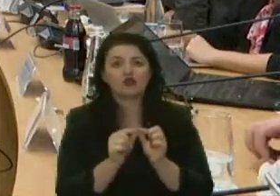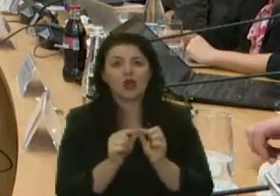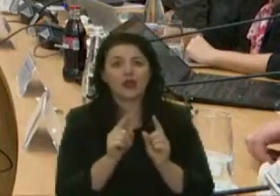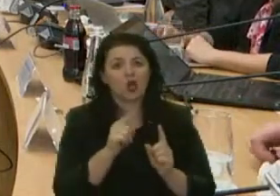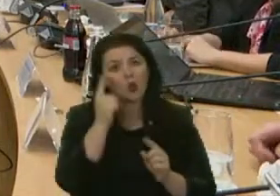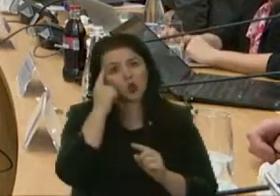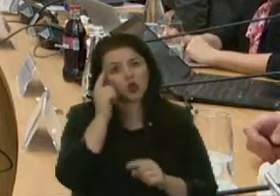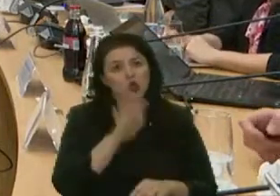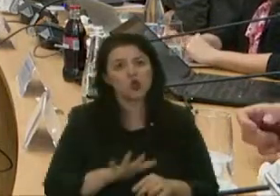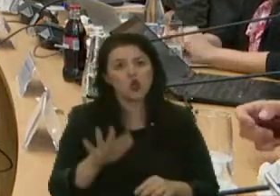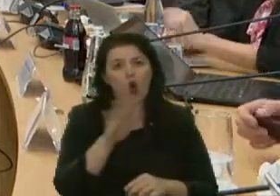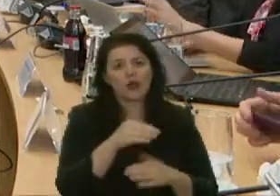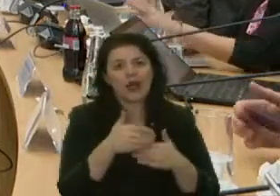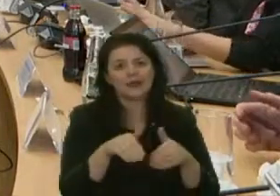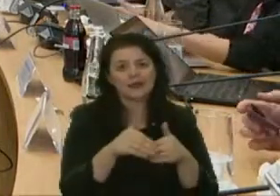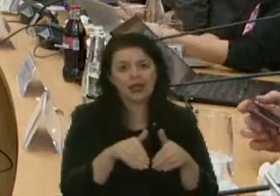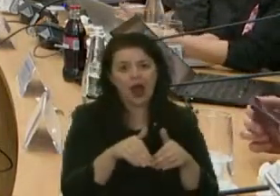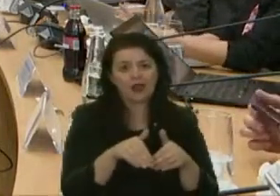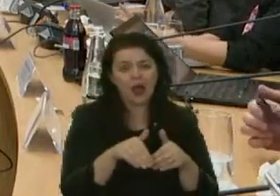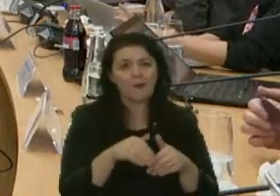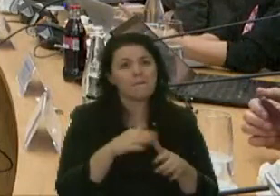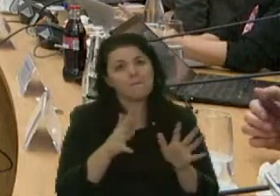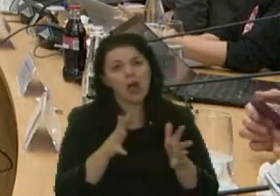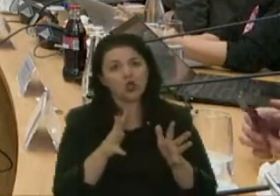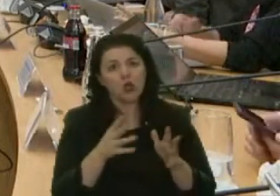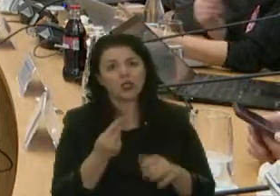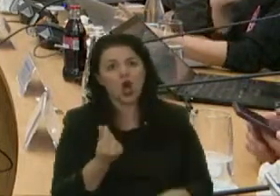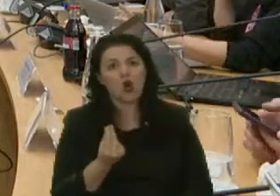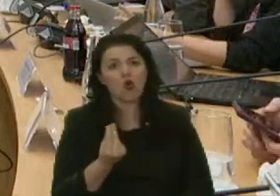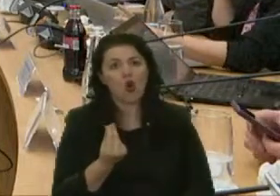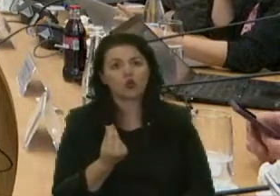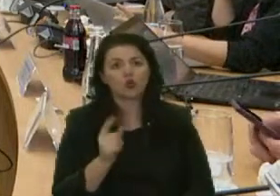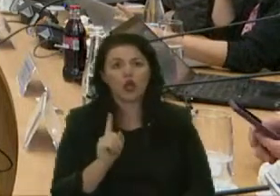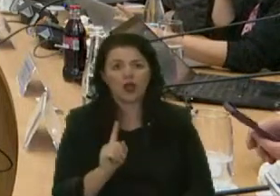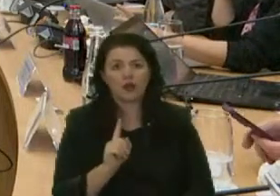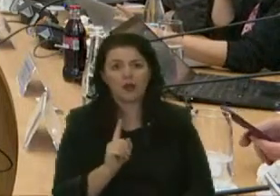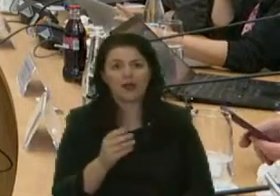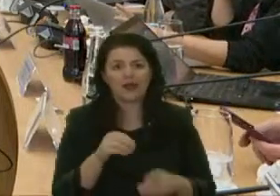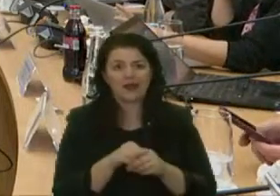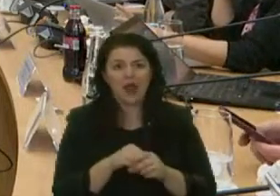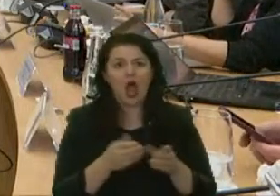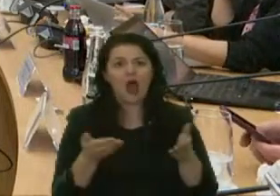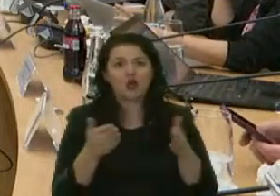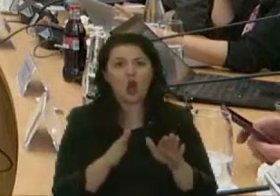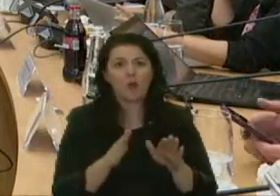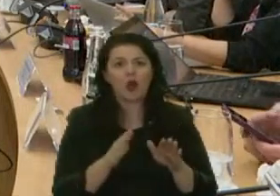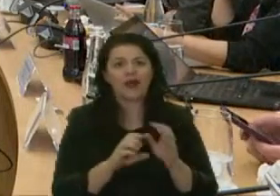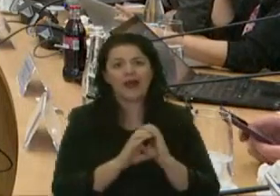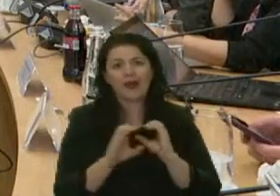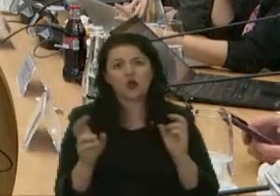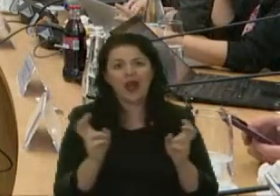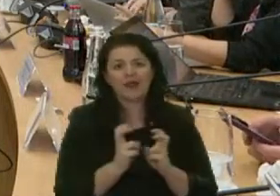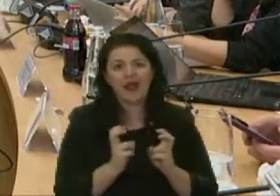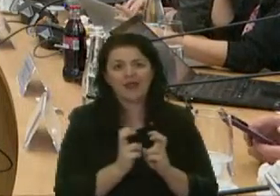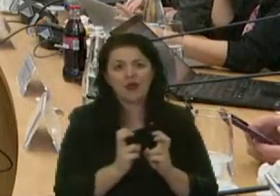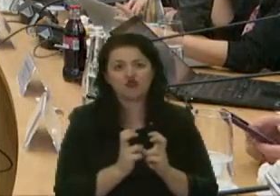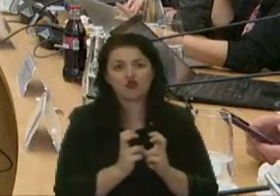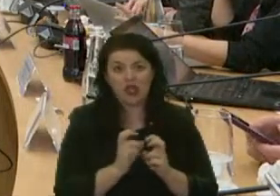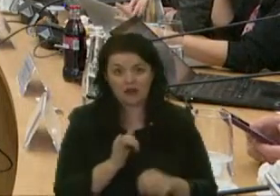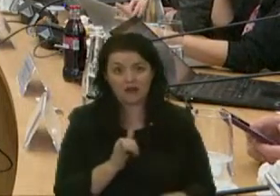Cunoscând zona și strada bănuiesc că în costurile respective intră și îngroparea cablurilor de energie